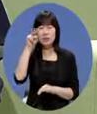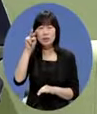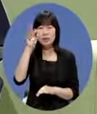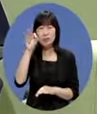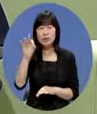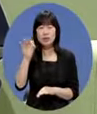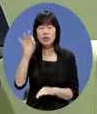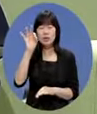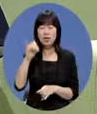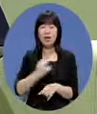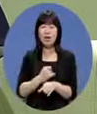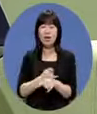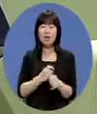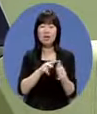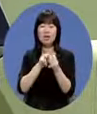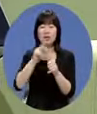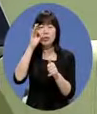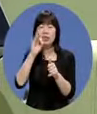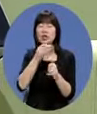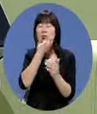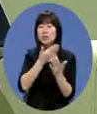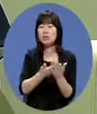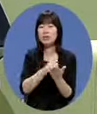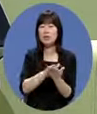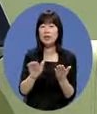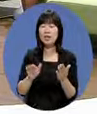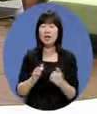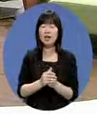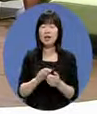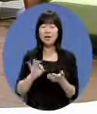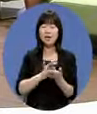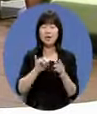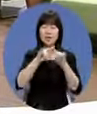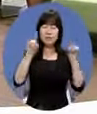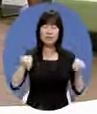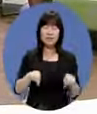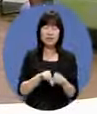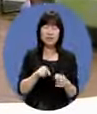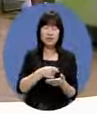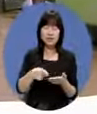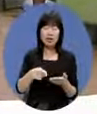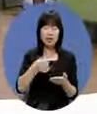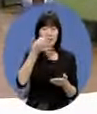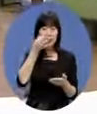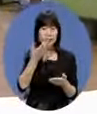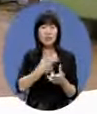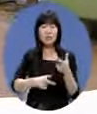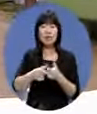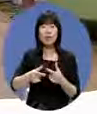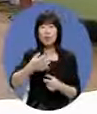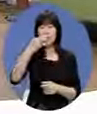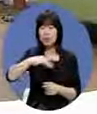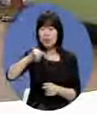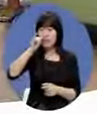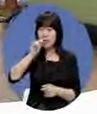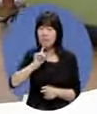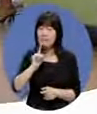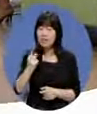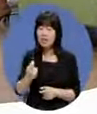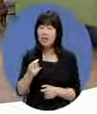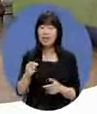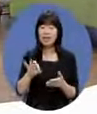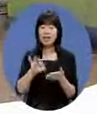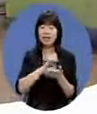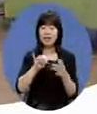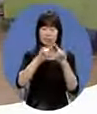보이는 것을 보고 데이터를 보는 게 굉장히 중요해요. 그럼 가계부 같은 거를 써 이렇게 보여주는 게 더 효과적이란 말씀이시네요. 네, 굉장히 효과적입니다. 그래서